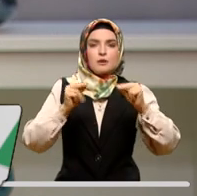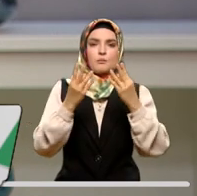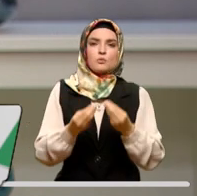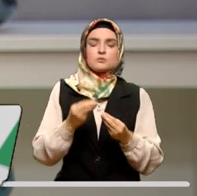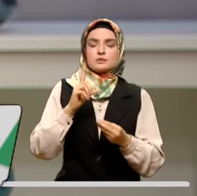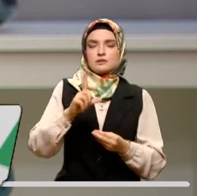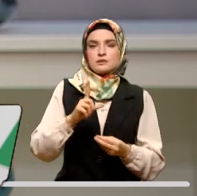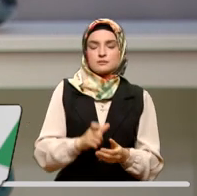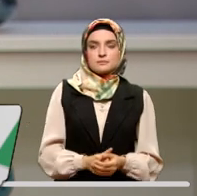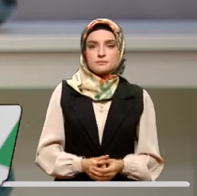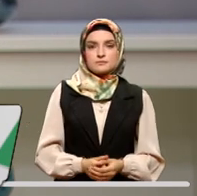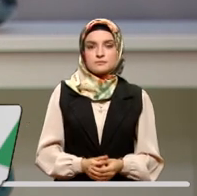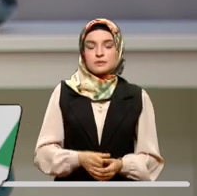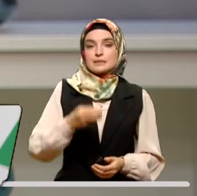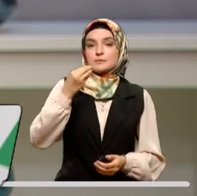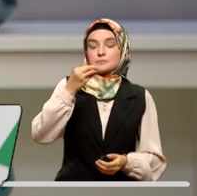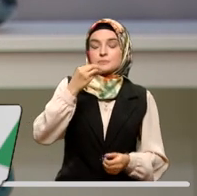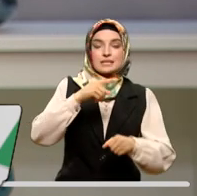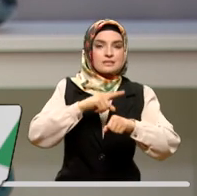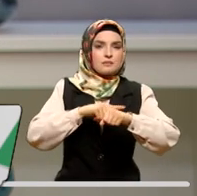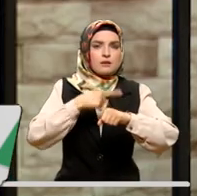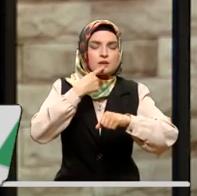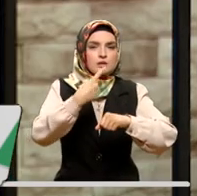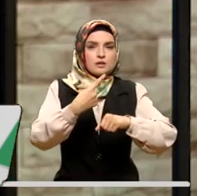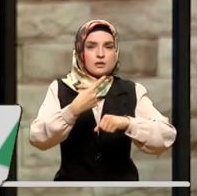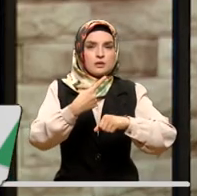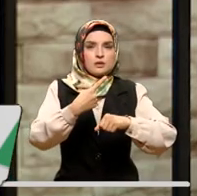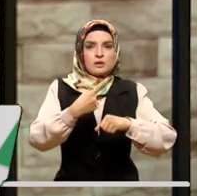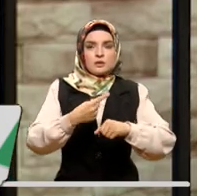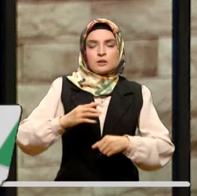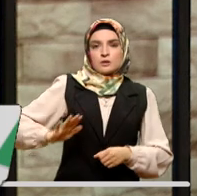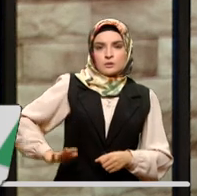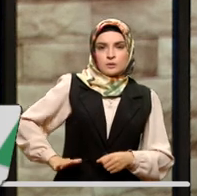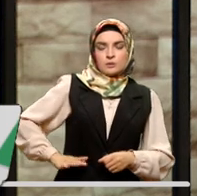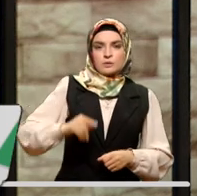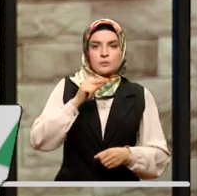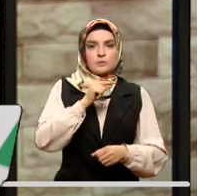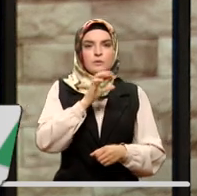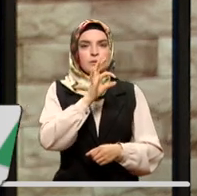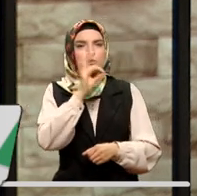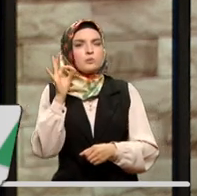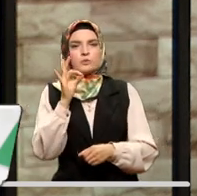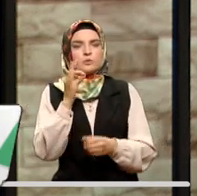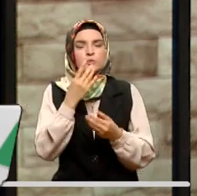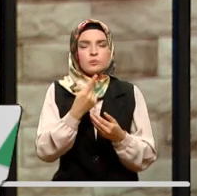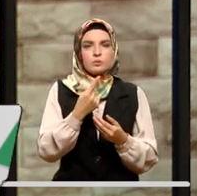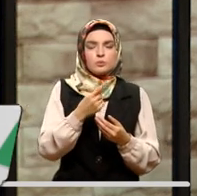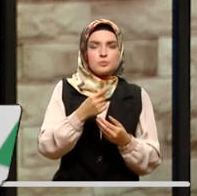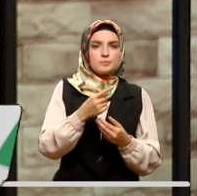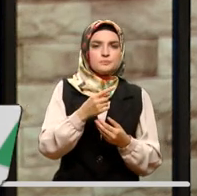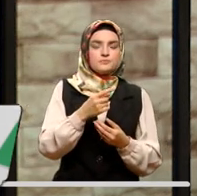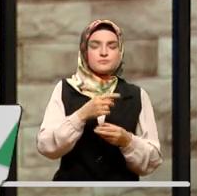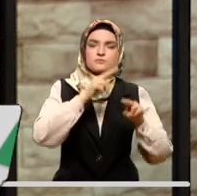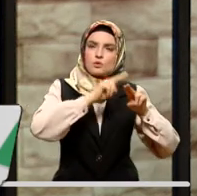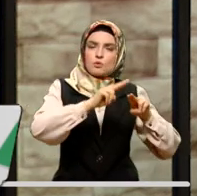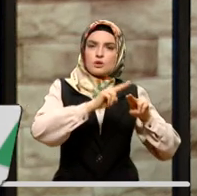Tabii o bebeklik dönemi dediğimiz şey çocukların hiçbir şekilde bir öğretme